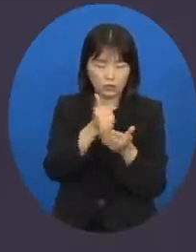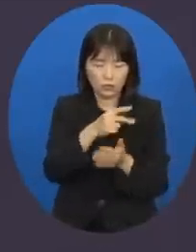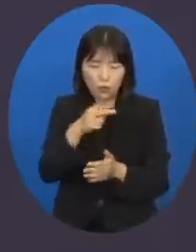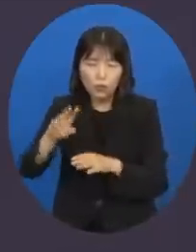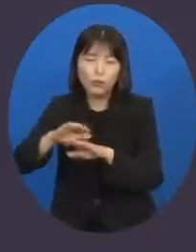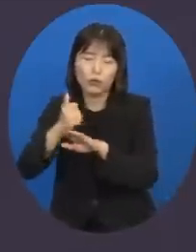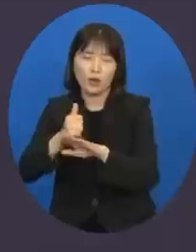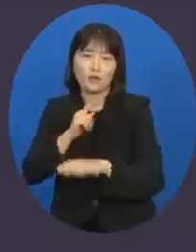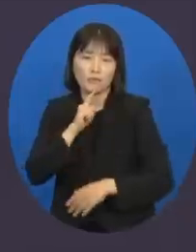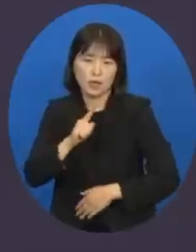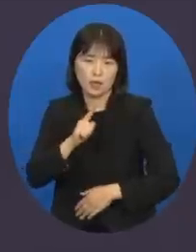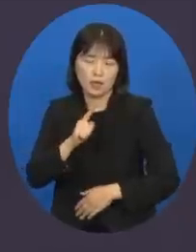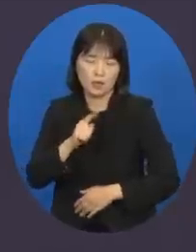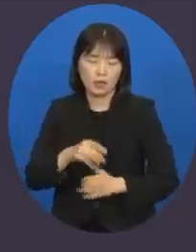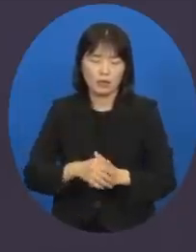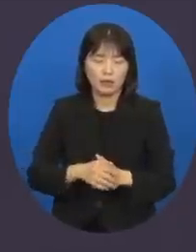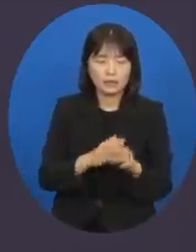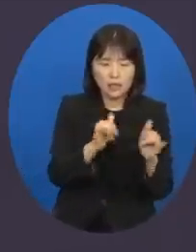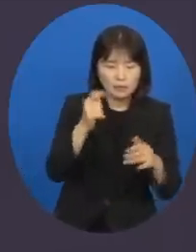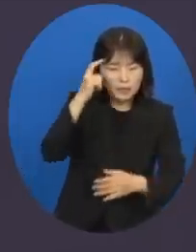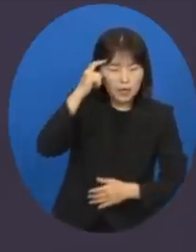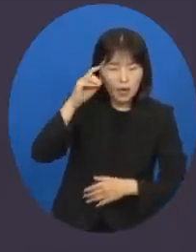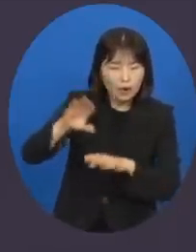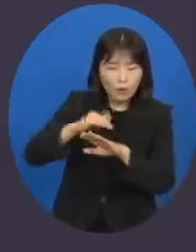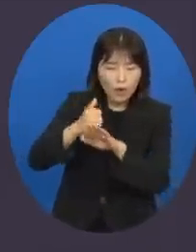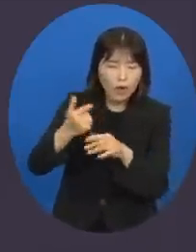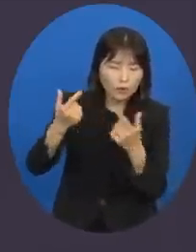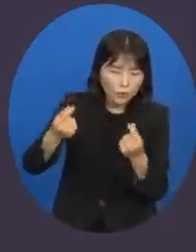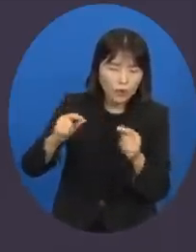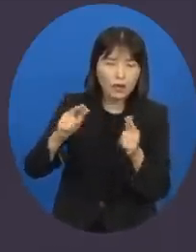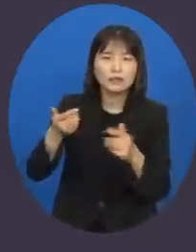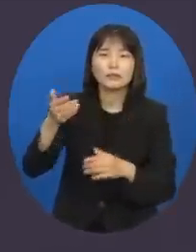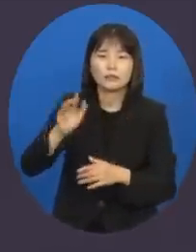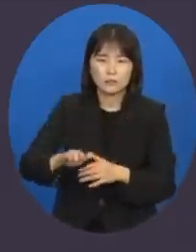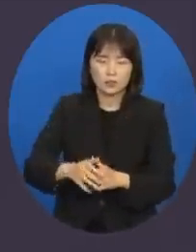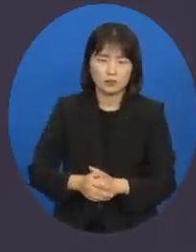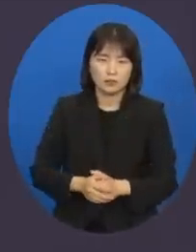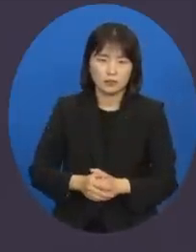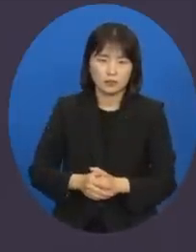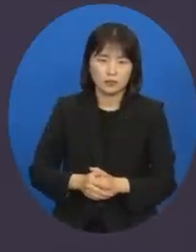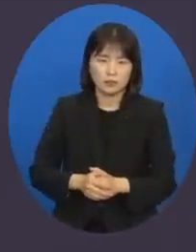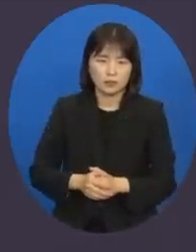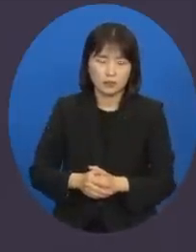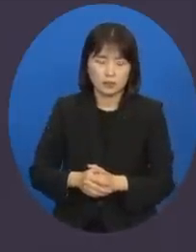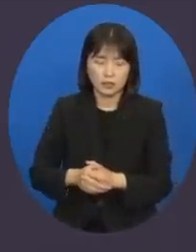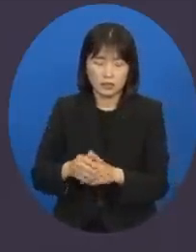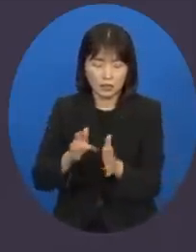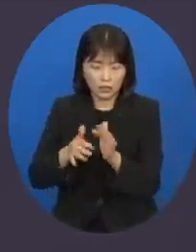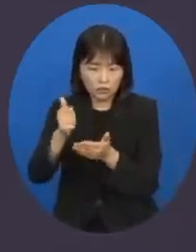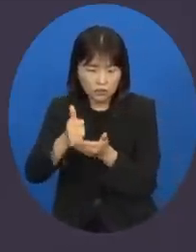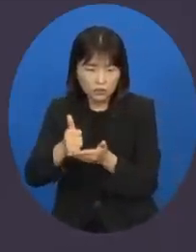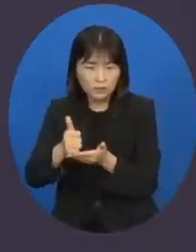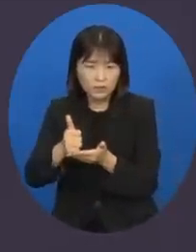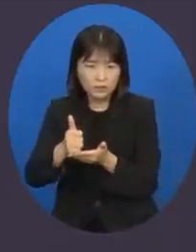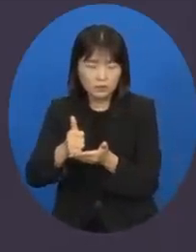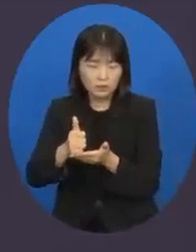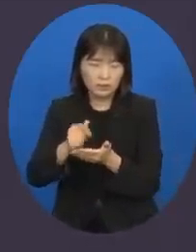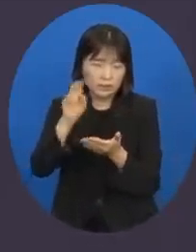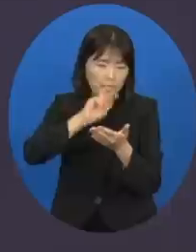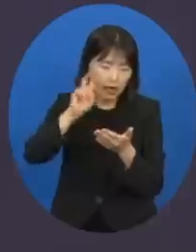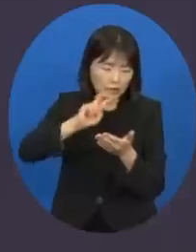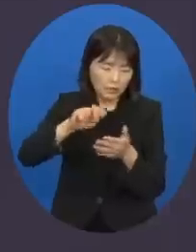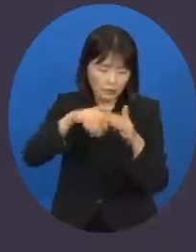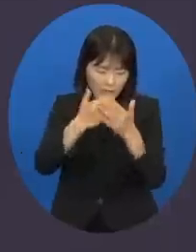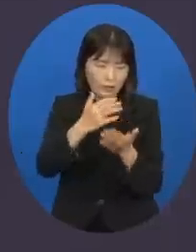그들이 생각한 왕은 아니었지만 자신이 왕으로 칭송받는 것을 예수님은 거절하지는 않으셨다는 거예요. 그런데 오늘 본문에